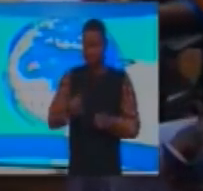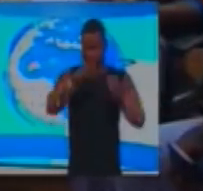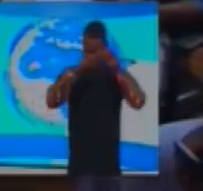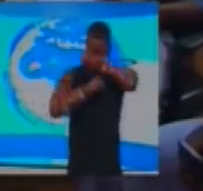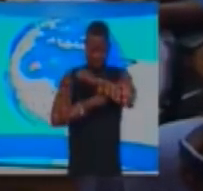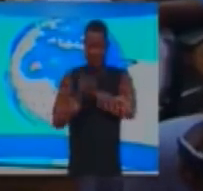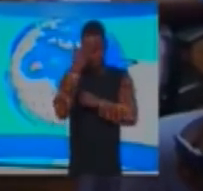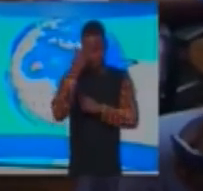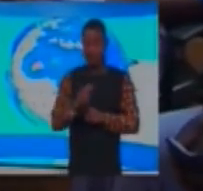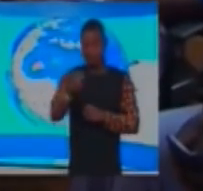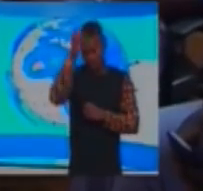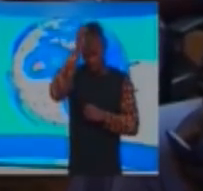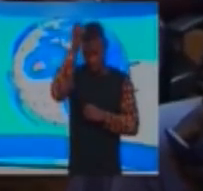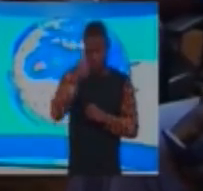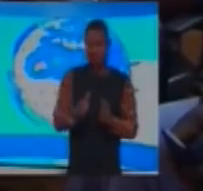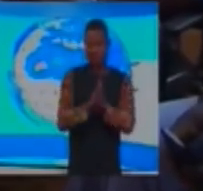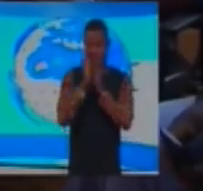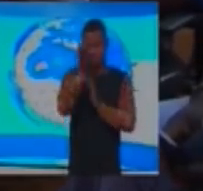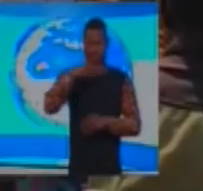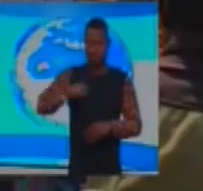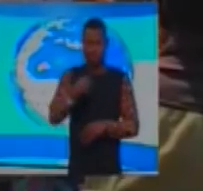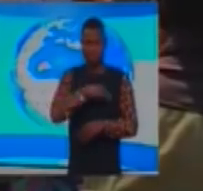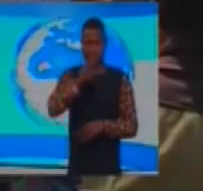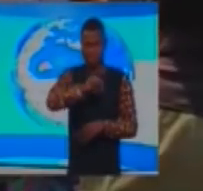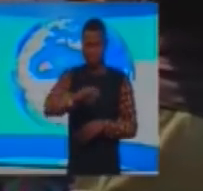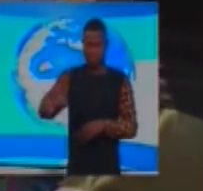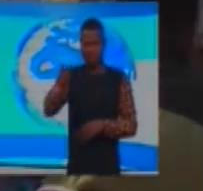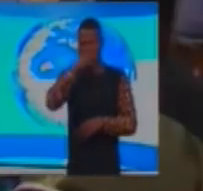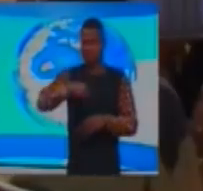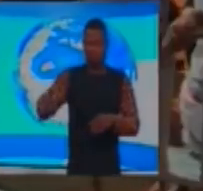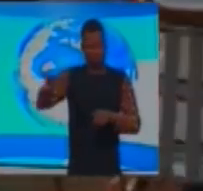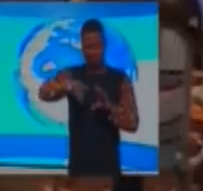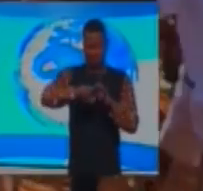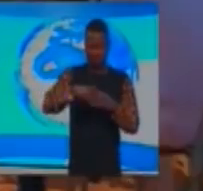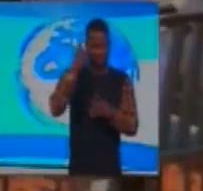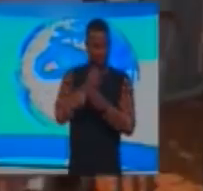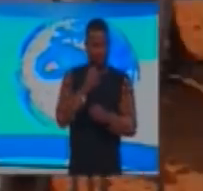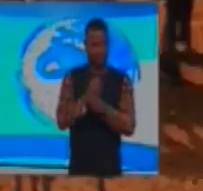C'est pourquoi Simon Compaoré demande aux militants du MPP de se mettre en ordre de